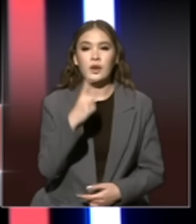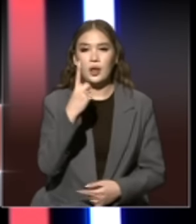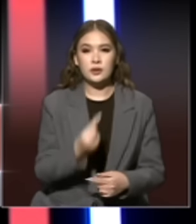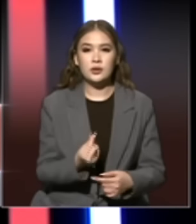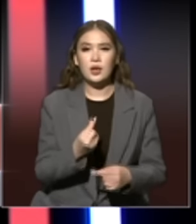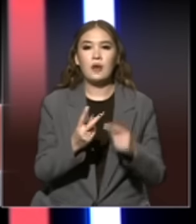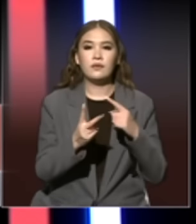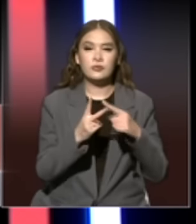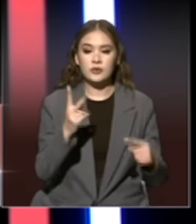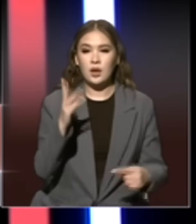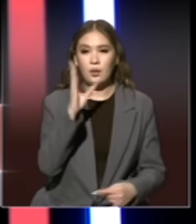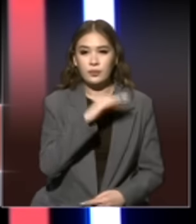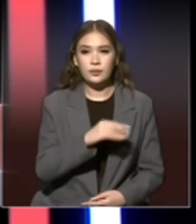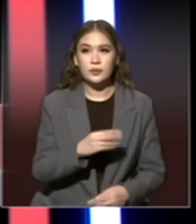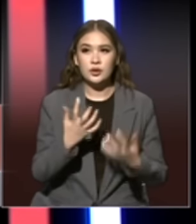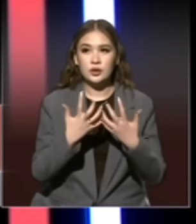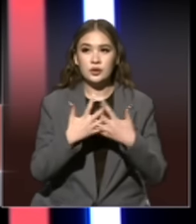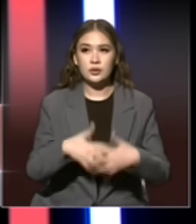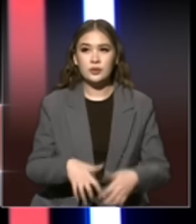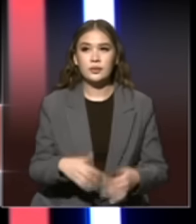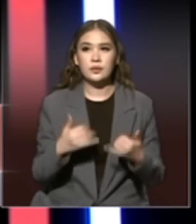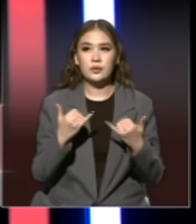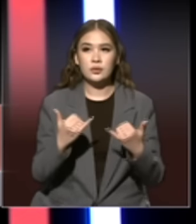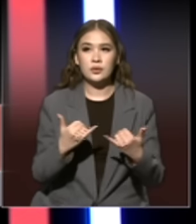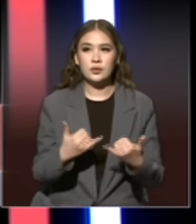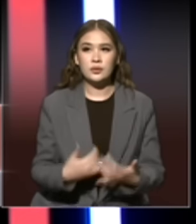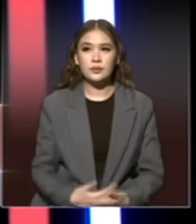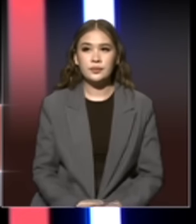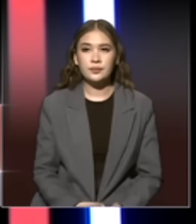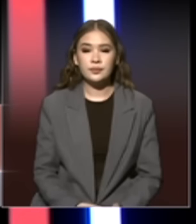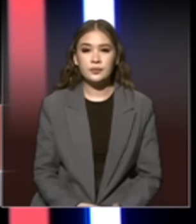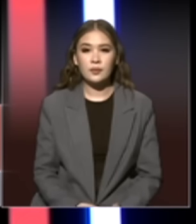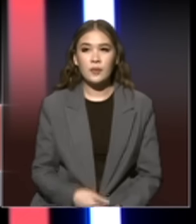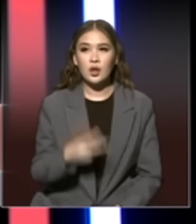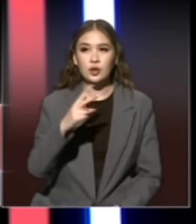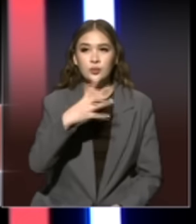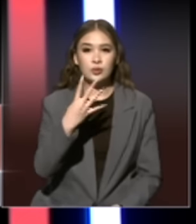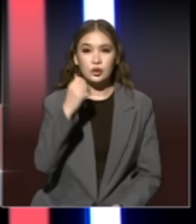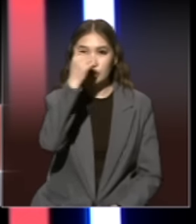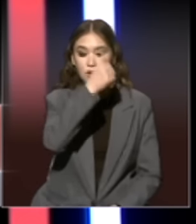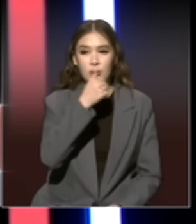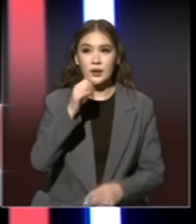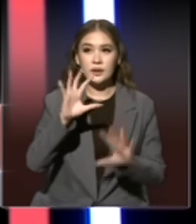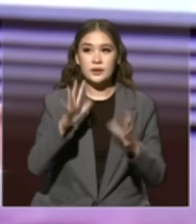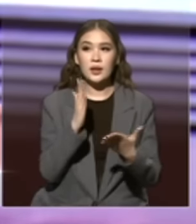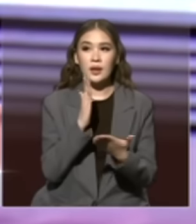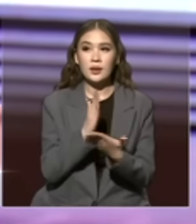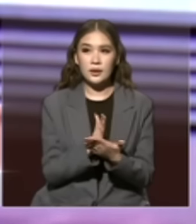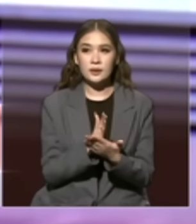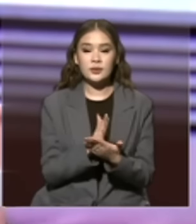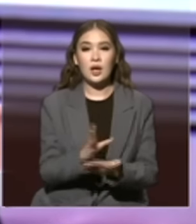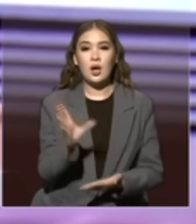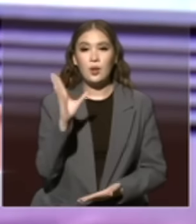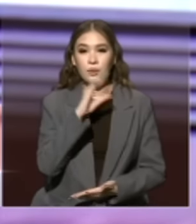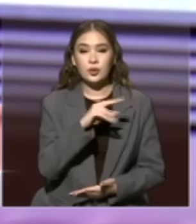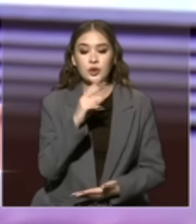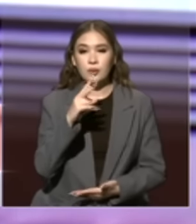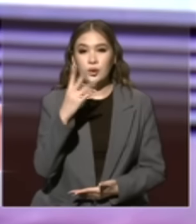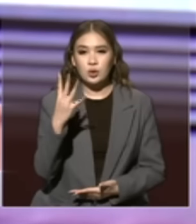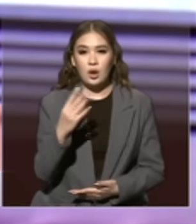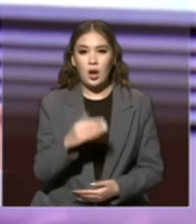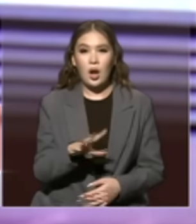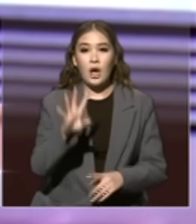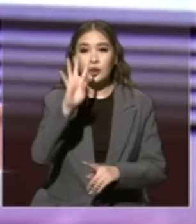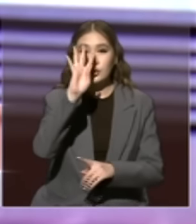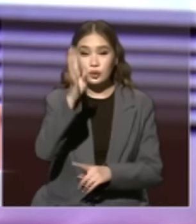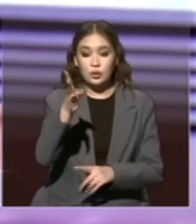бір күн болып есептеледі. Өзгерістің өзгеріс жоқ бұл жерде. Яғни 24 жыл болса, 24 жыл болады. Ал анау жердегі 4 жыл